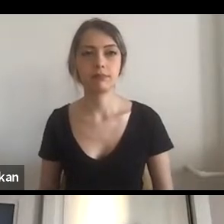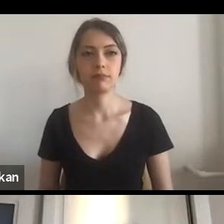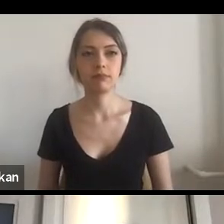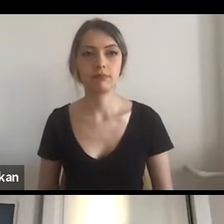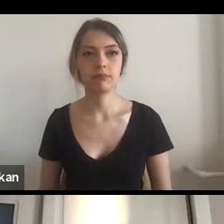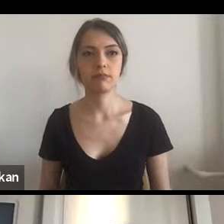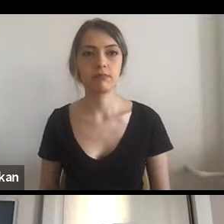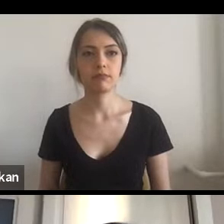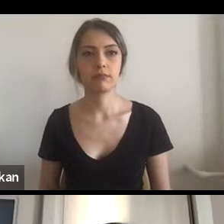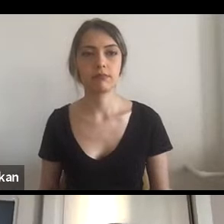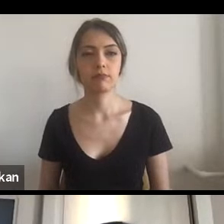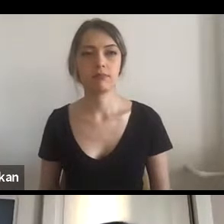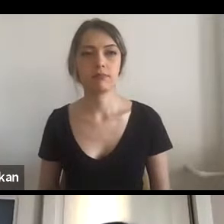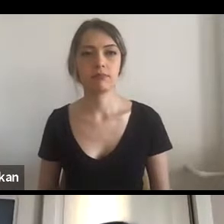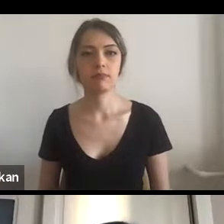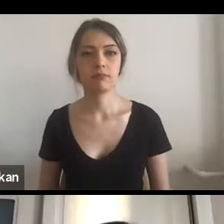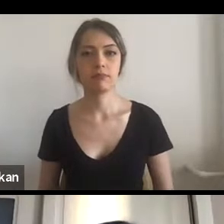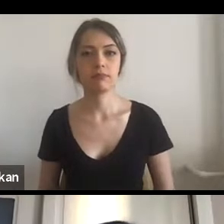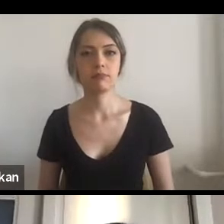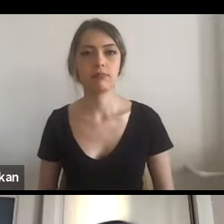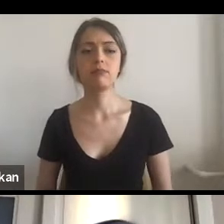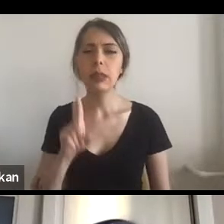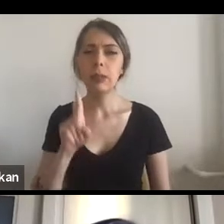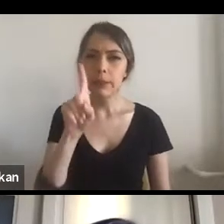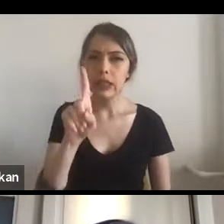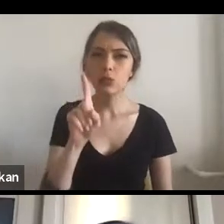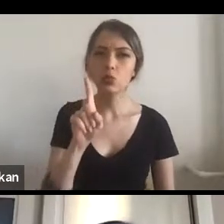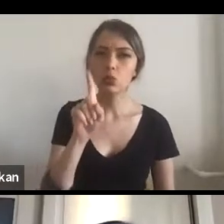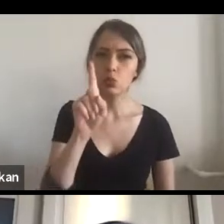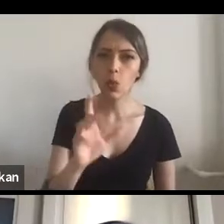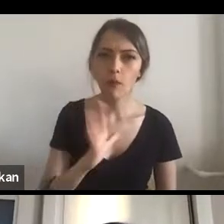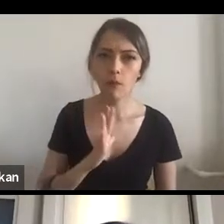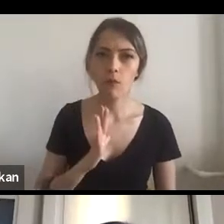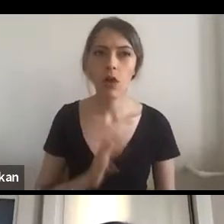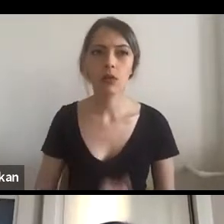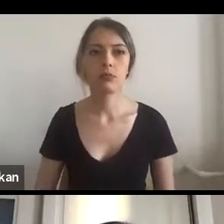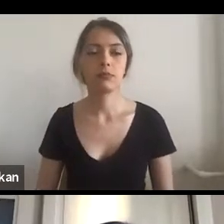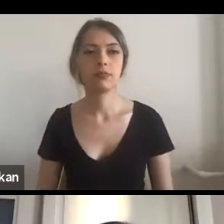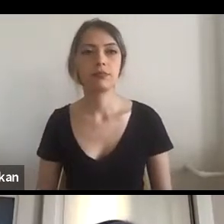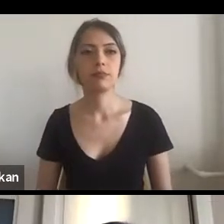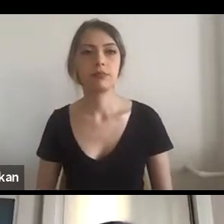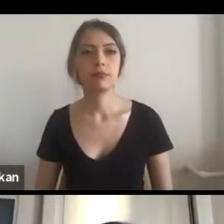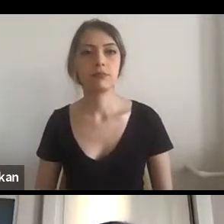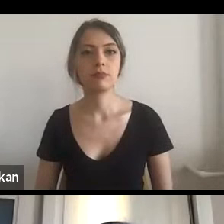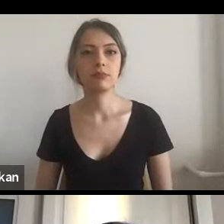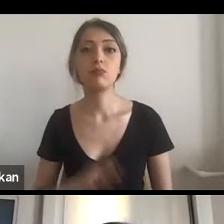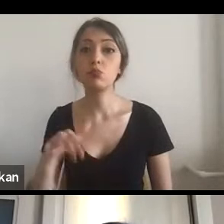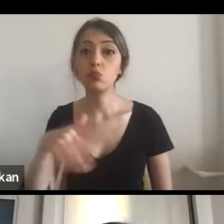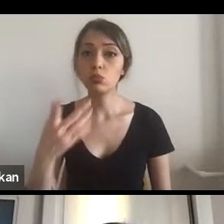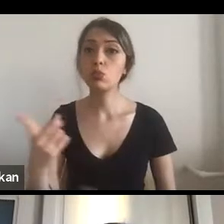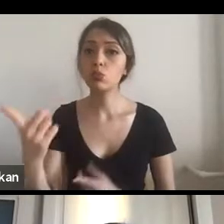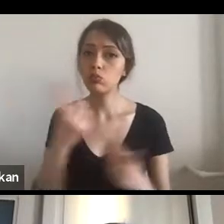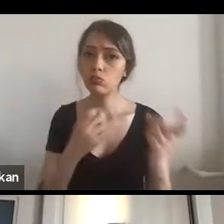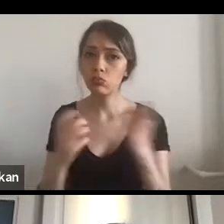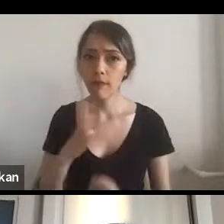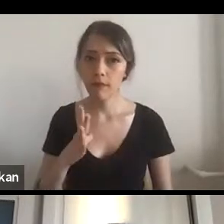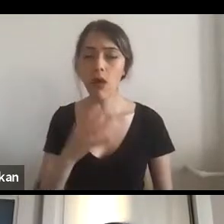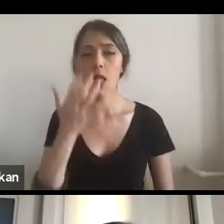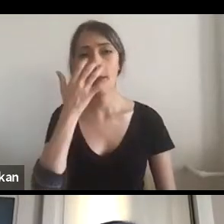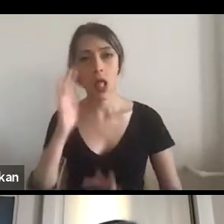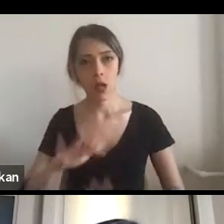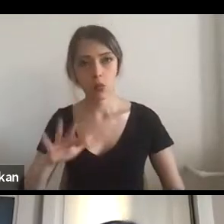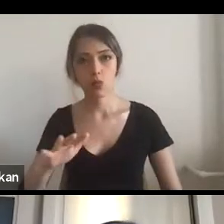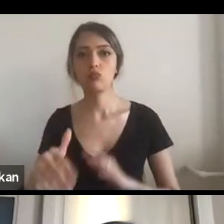Sadece bir tane soru gelmiş. Onun dışında sorularınız varsa